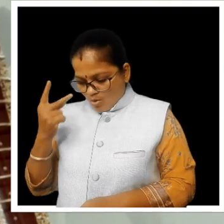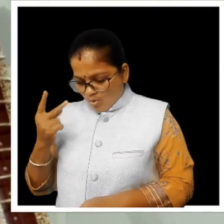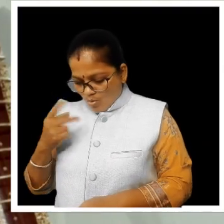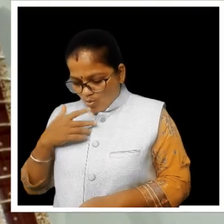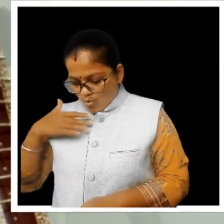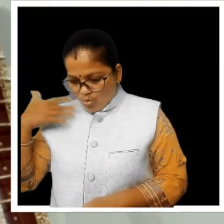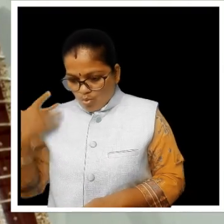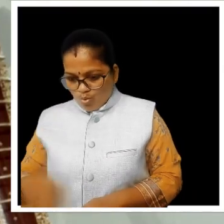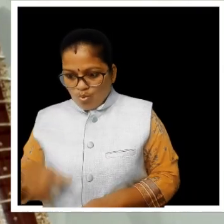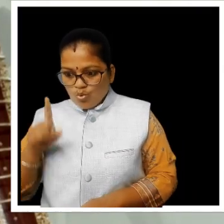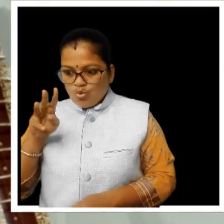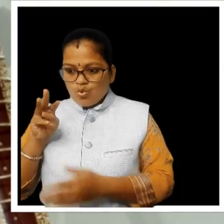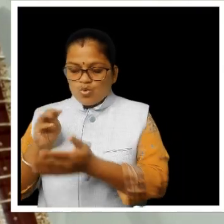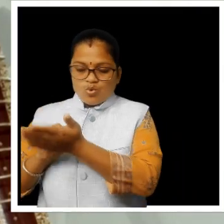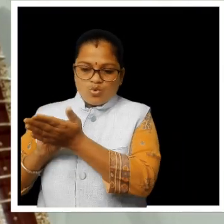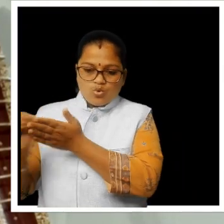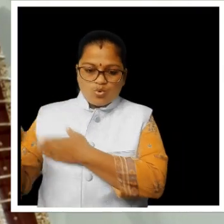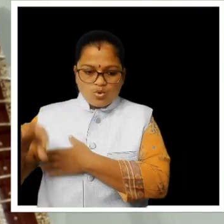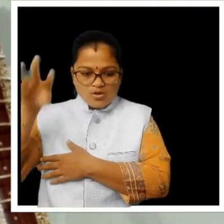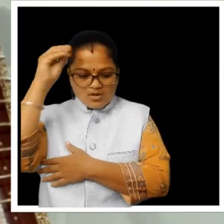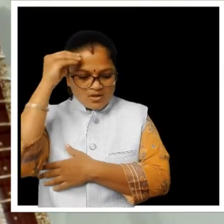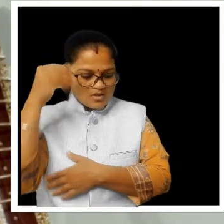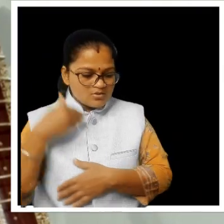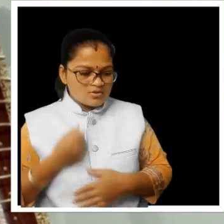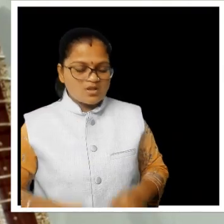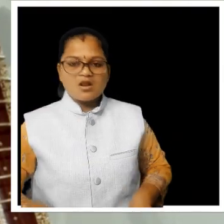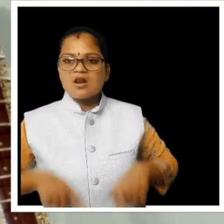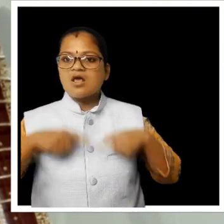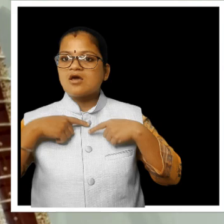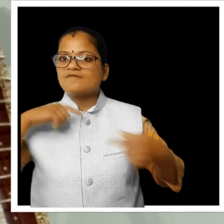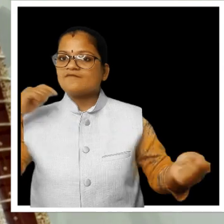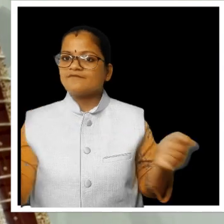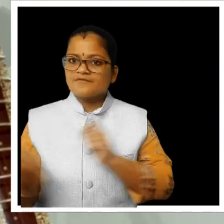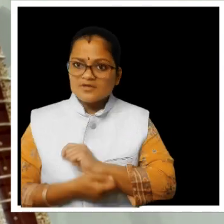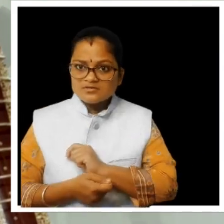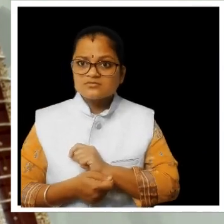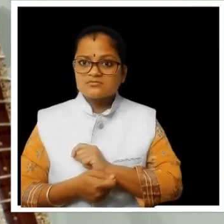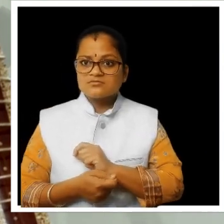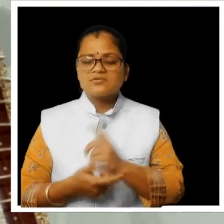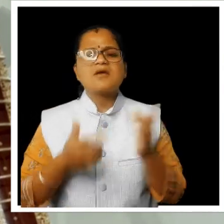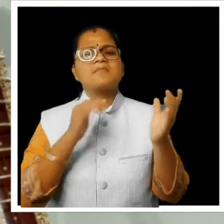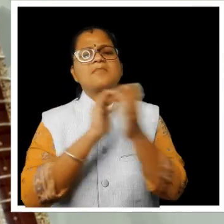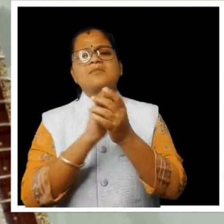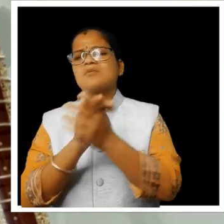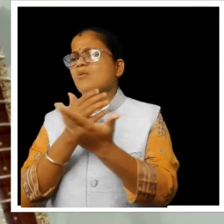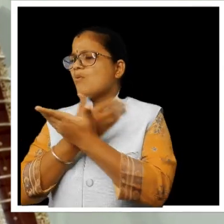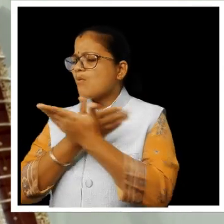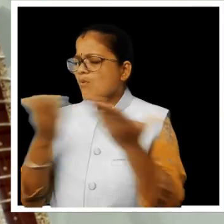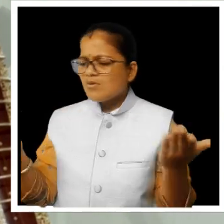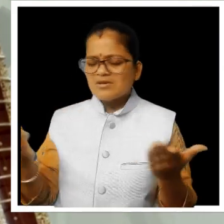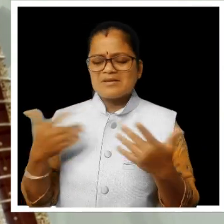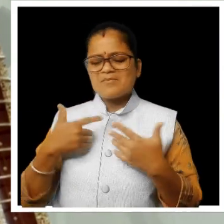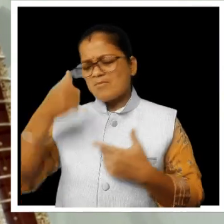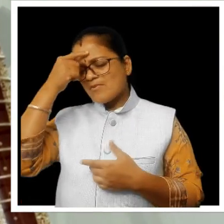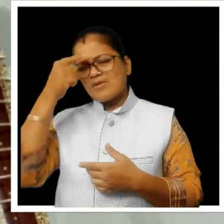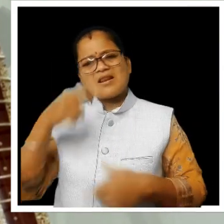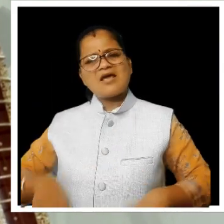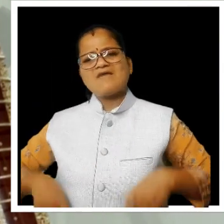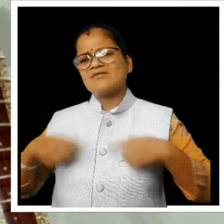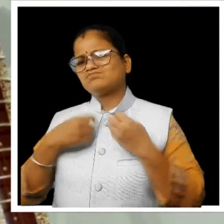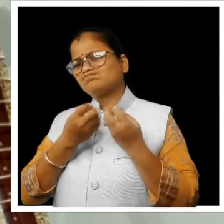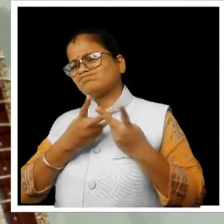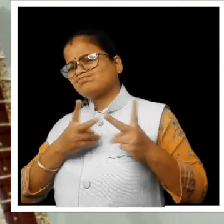ಮಾಡಿ ಕಲಿತಂಥ ವಿದ್ಯೆ ತನ್ನ ಜೀವನವನ್ನೇ ಬದಲಾಯಿಸ್ತು ಅನ್ನೋ ಒಂದು ಪಾಠನ ಹೇಳುತ್ತೆ. ಸ್ನೇಹಿತರೆ, ಸಾಕಷ್ಟು ಬಾರಿ ಸಾಕಷ್ಟು